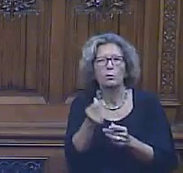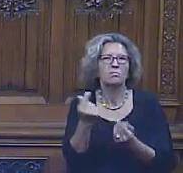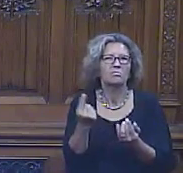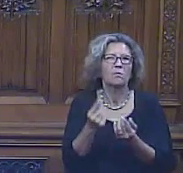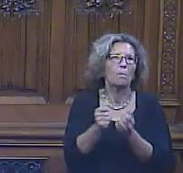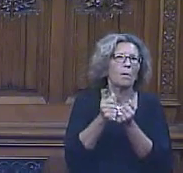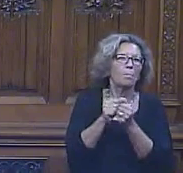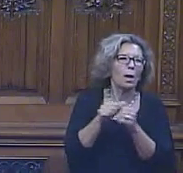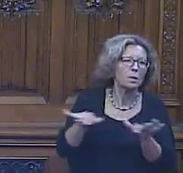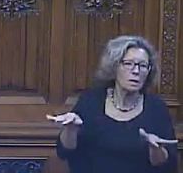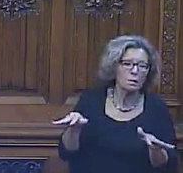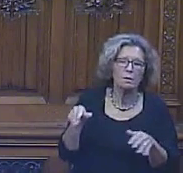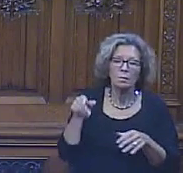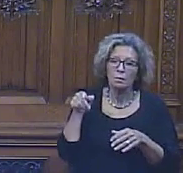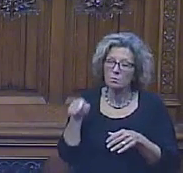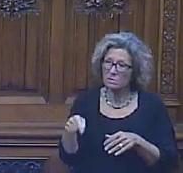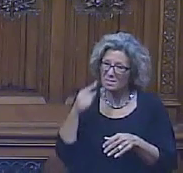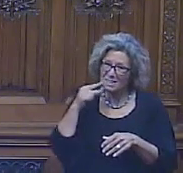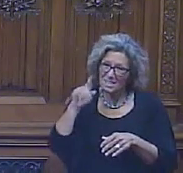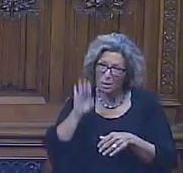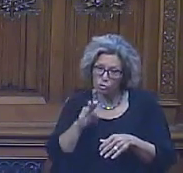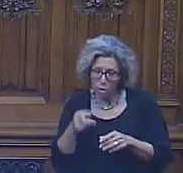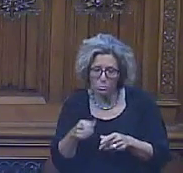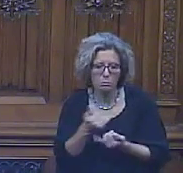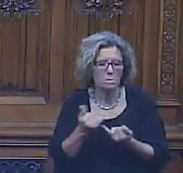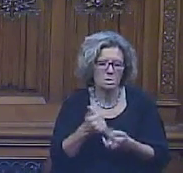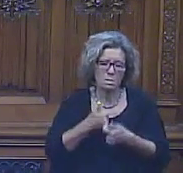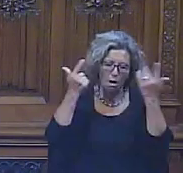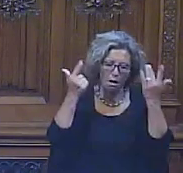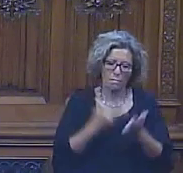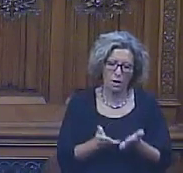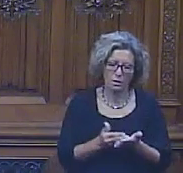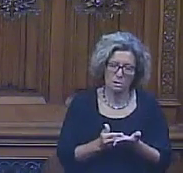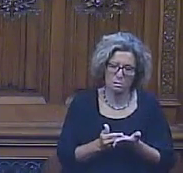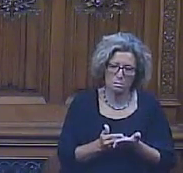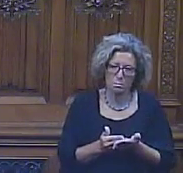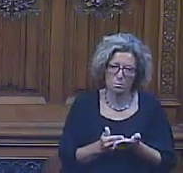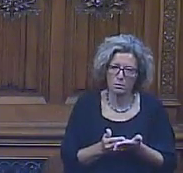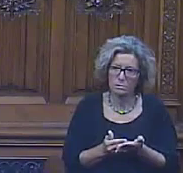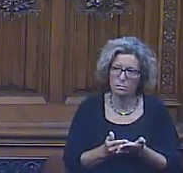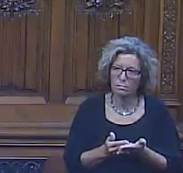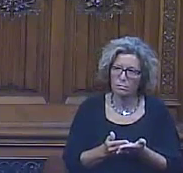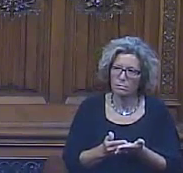kennen, dass in dieser Stadt eines ganz klar ist, dass hier